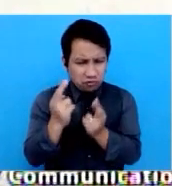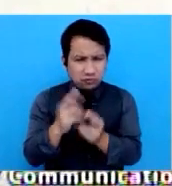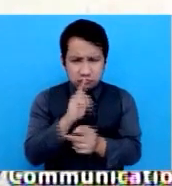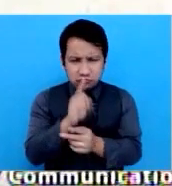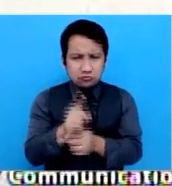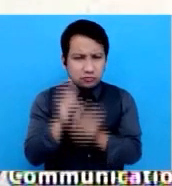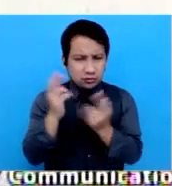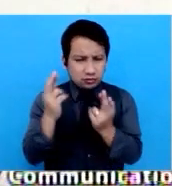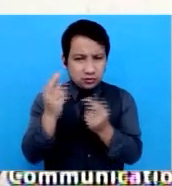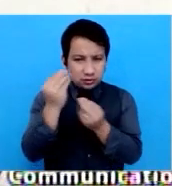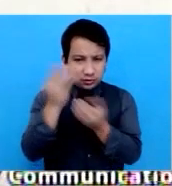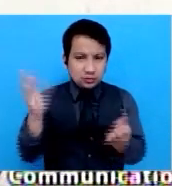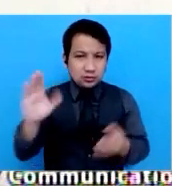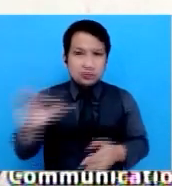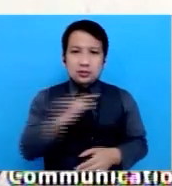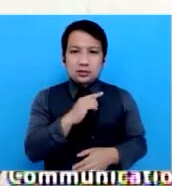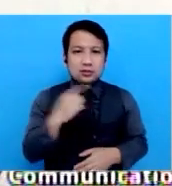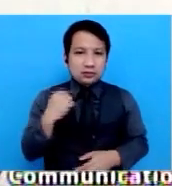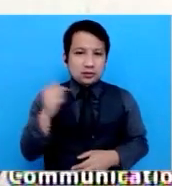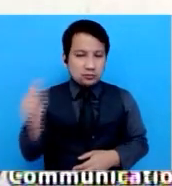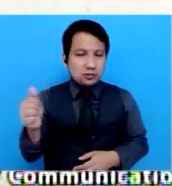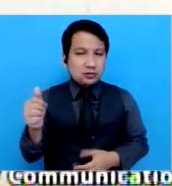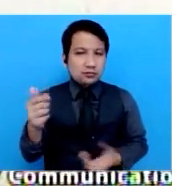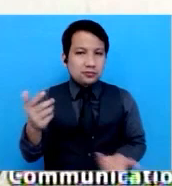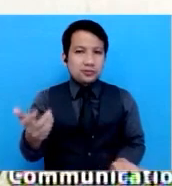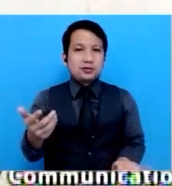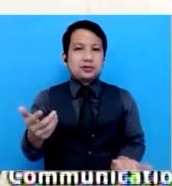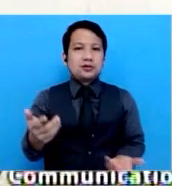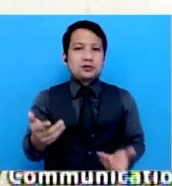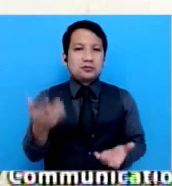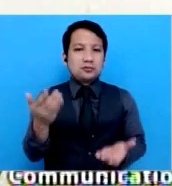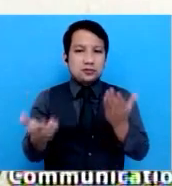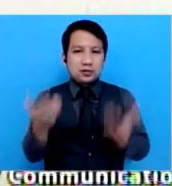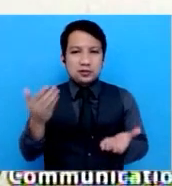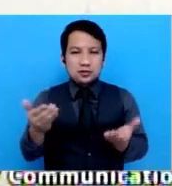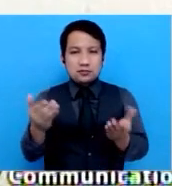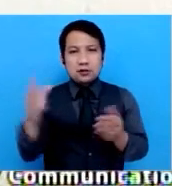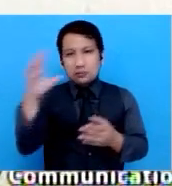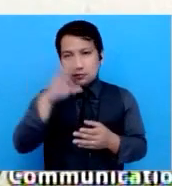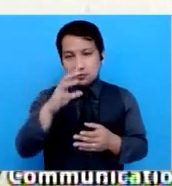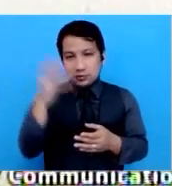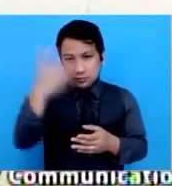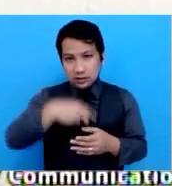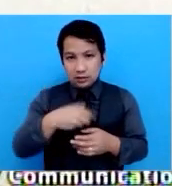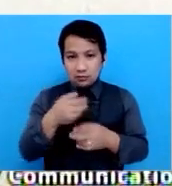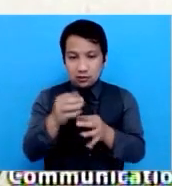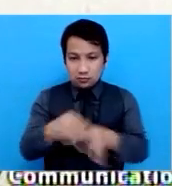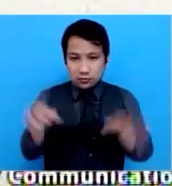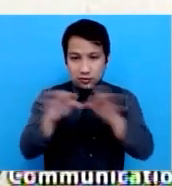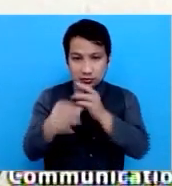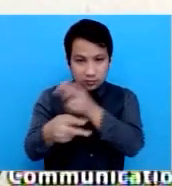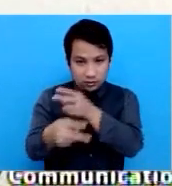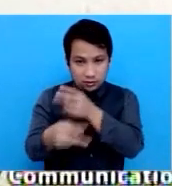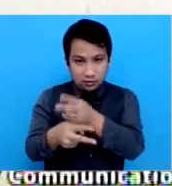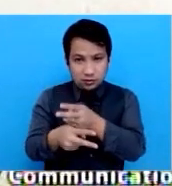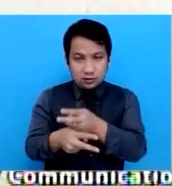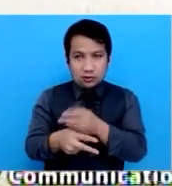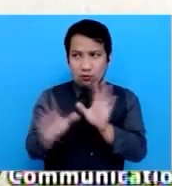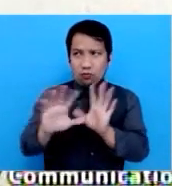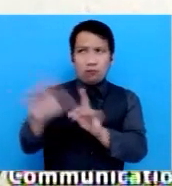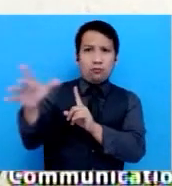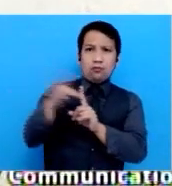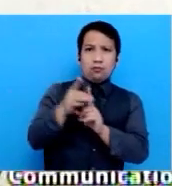magdilang ang healthy father, pero siguro mas maganda pa rin maging maingat, huwag sadyaing magpahawa on